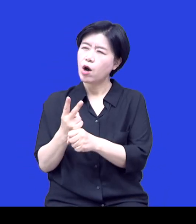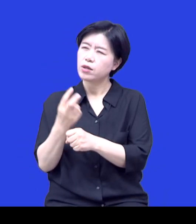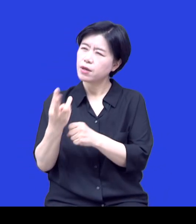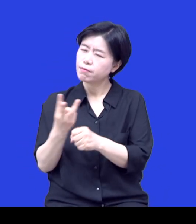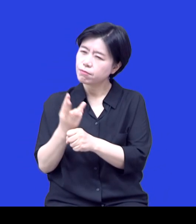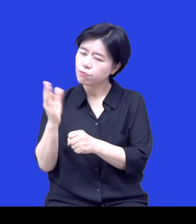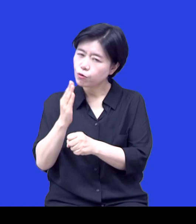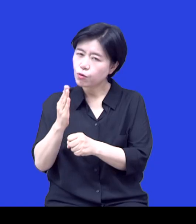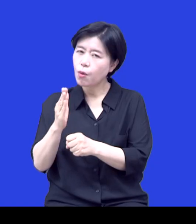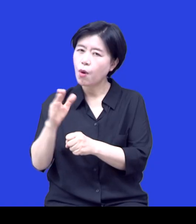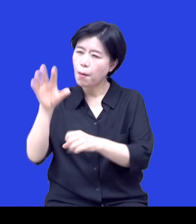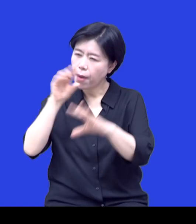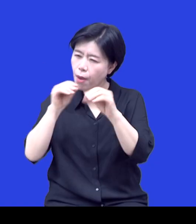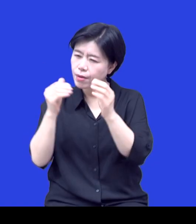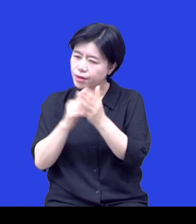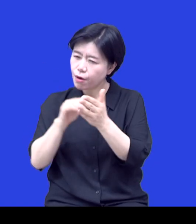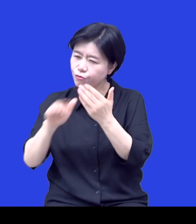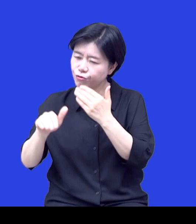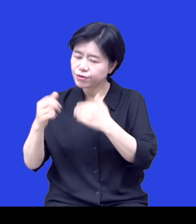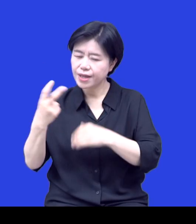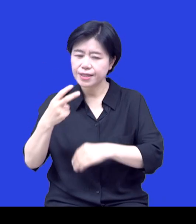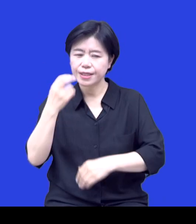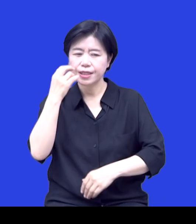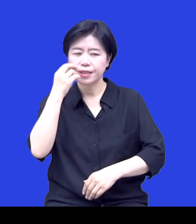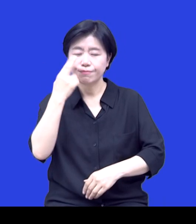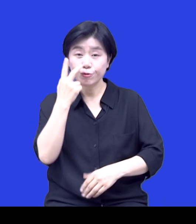미국 가야지 했는데 했는데 아직까지 있어요.